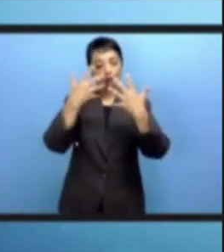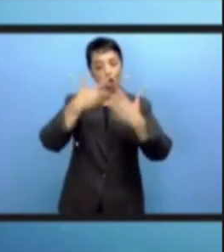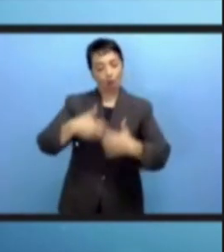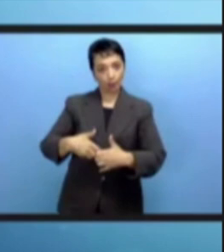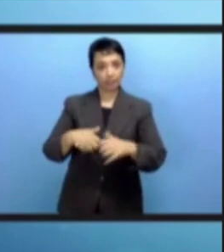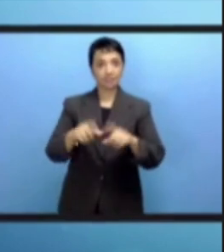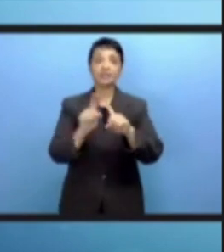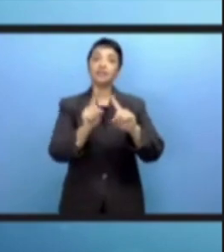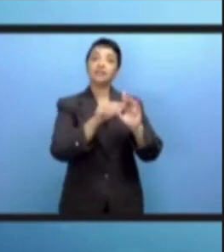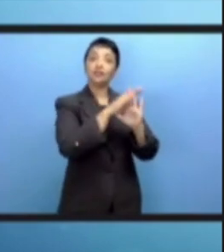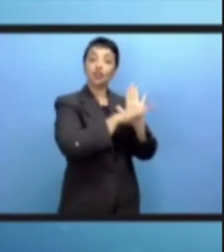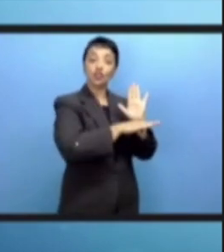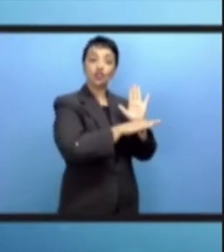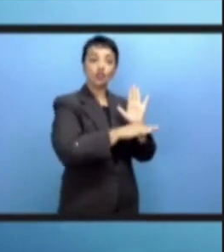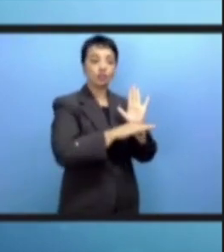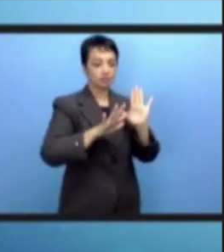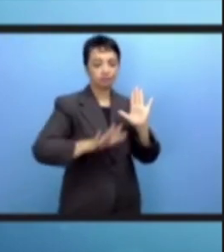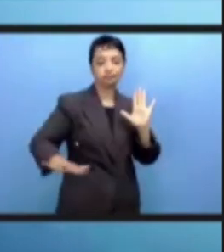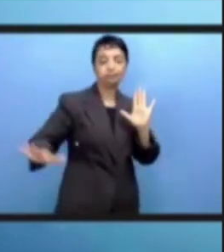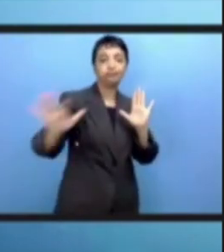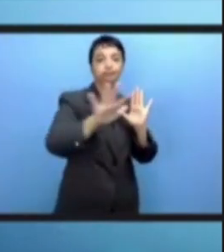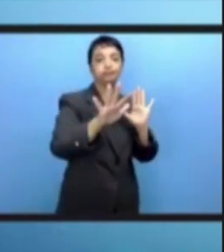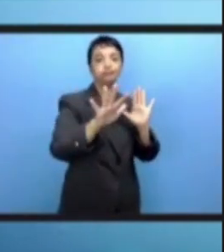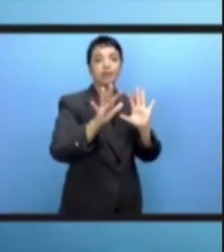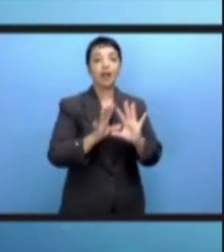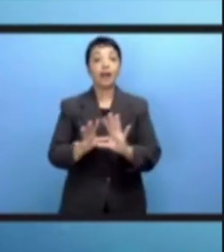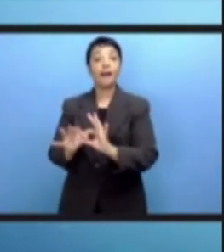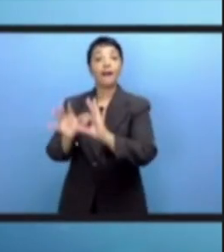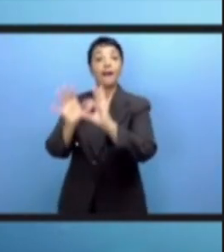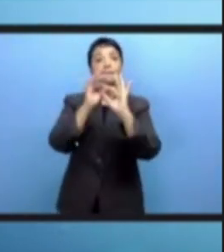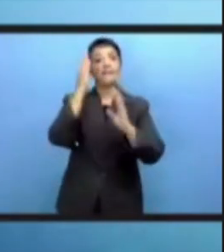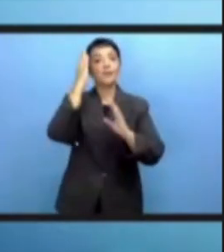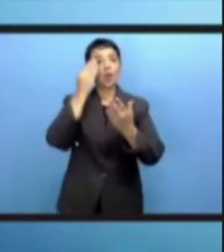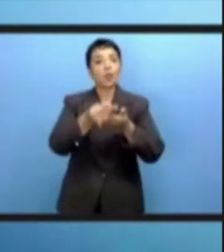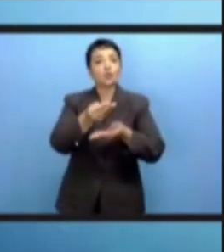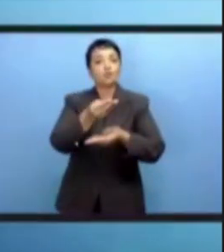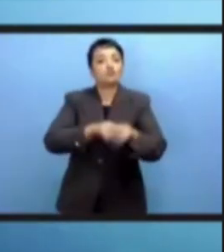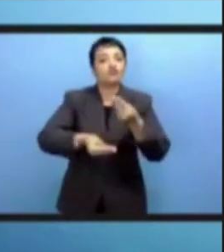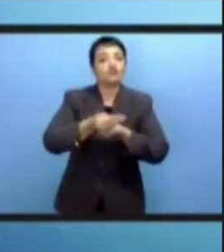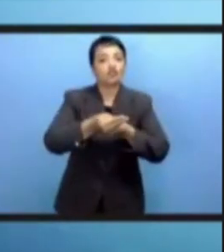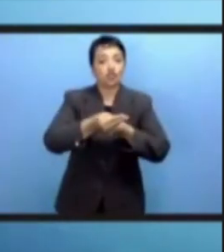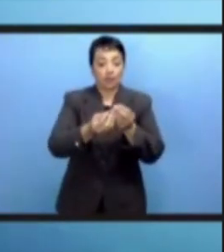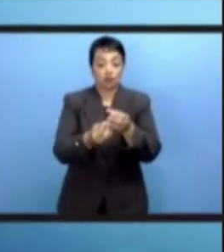Также мы стремимся гармонизировать существующие стандарты для экосистем данных,